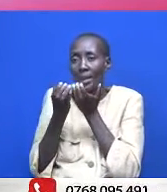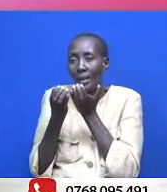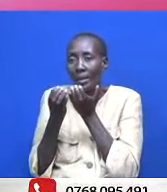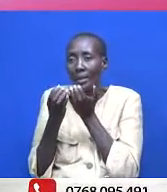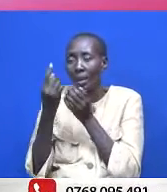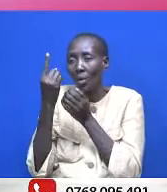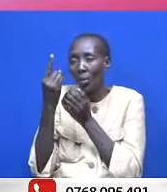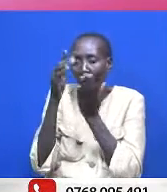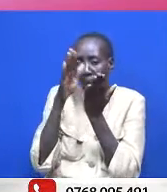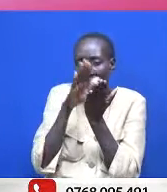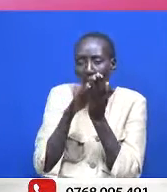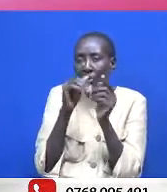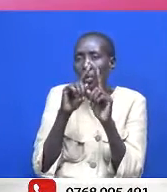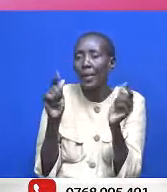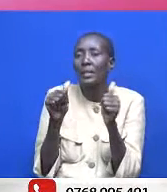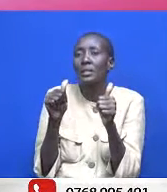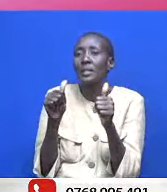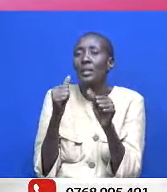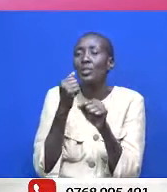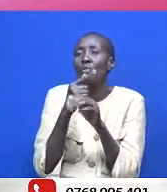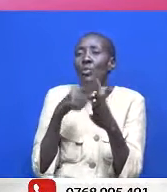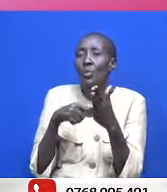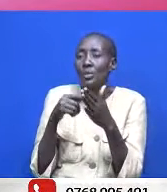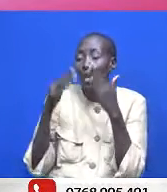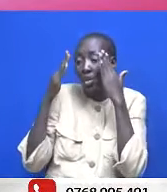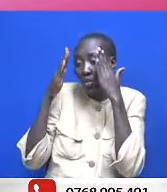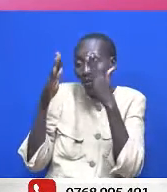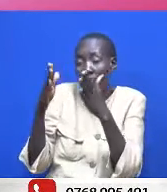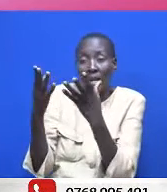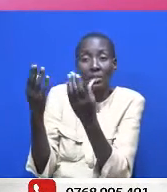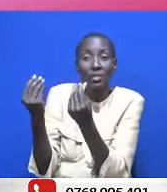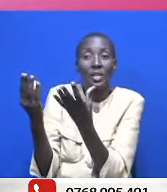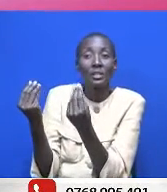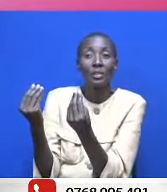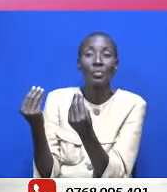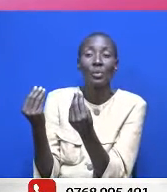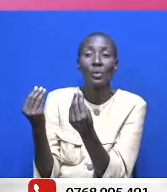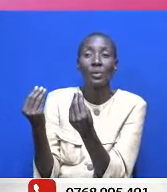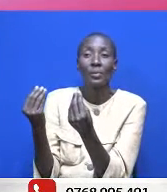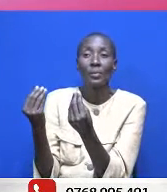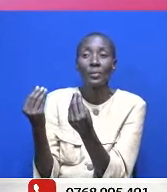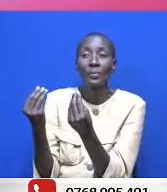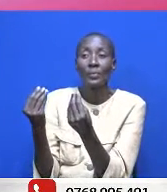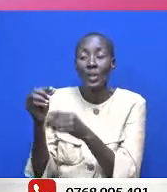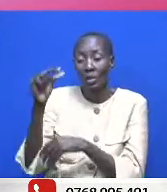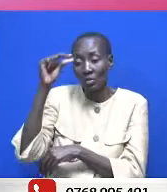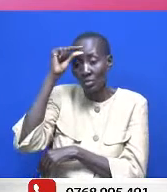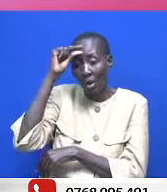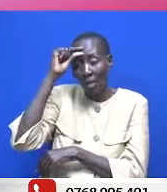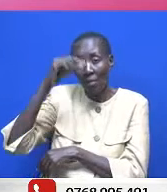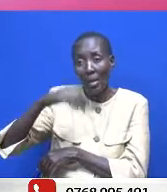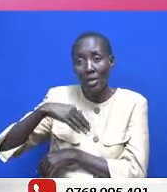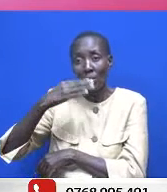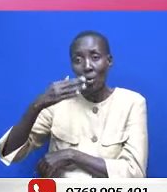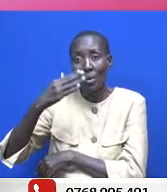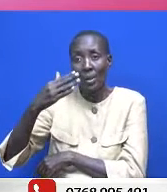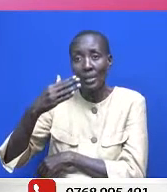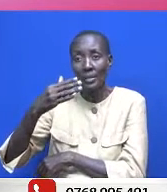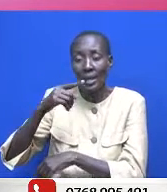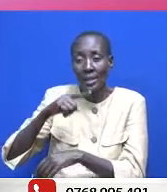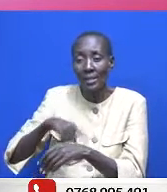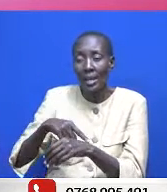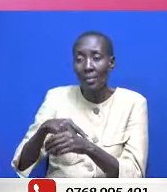moja peke yake, utaifanya nini? Si utaenda kwa ile ambayo ni kazi rahisi? Sasa imejua serikali kila wakati kuingia soko ikihitaji